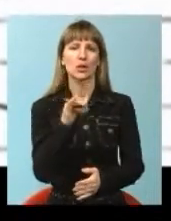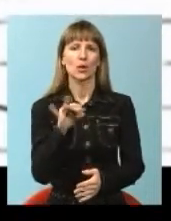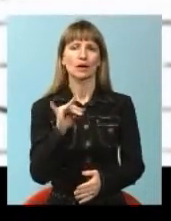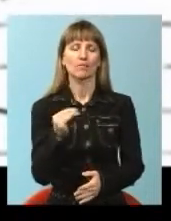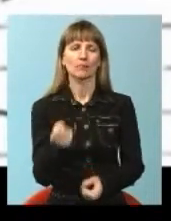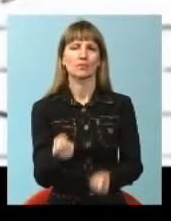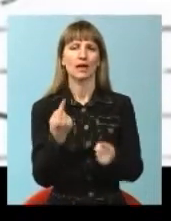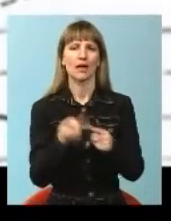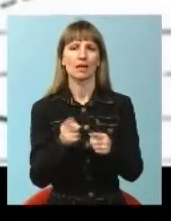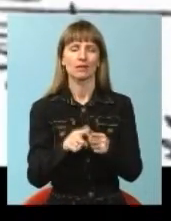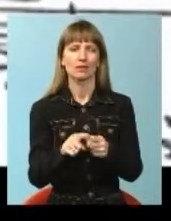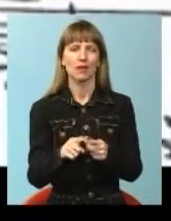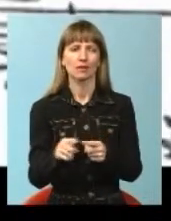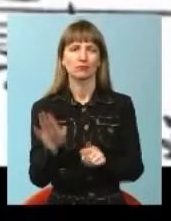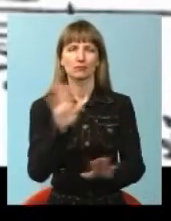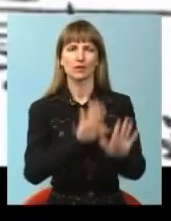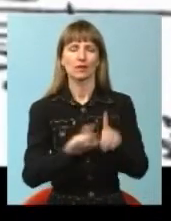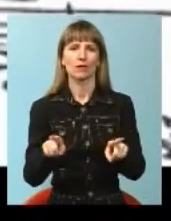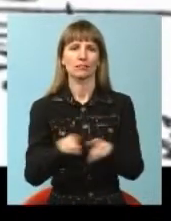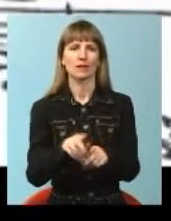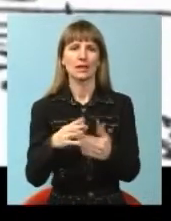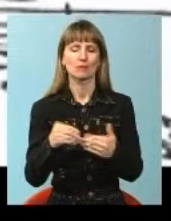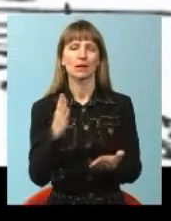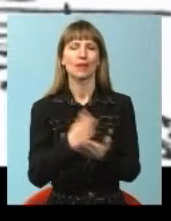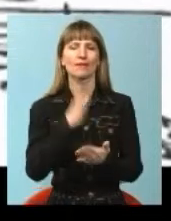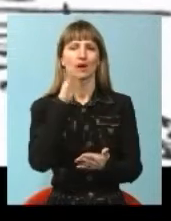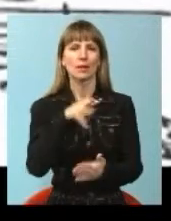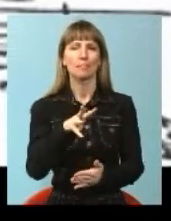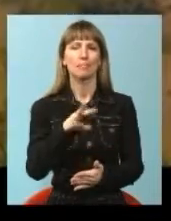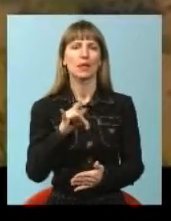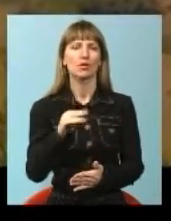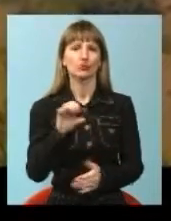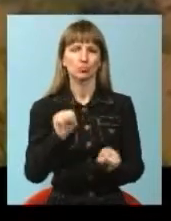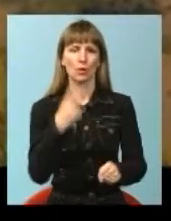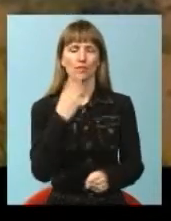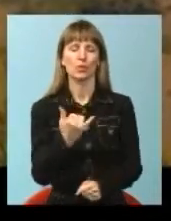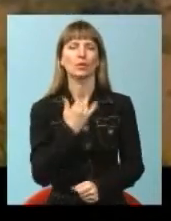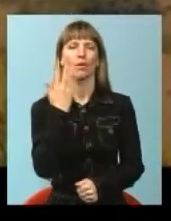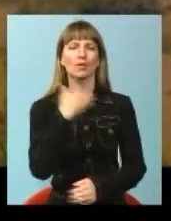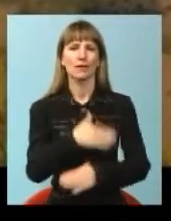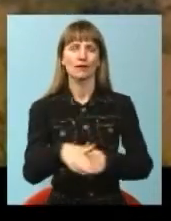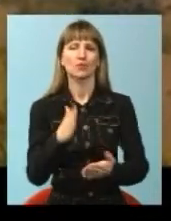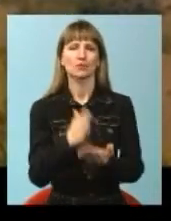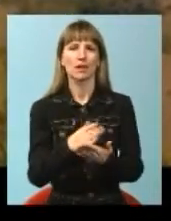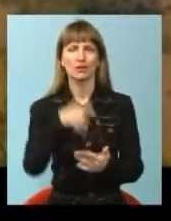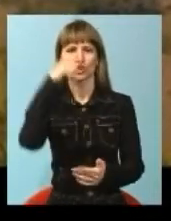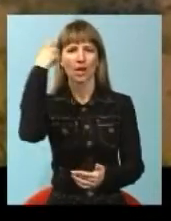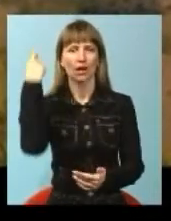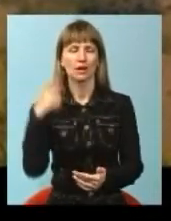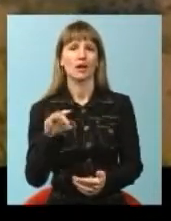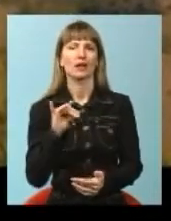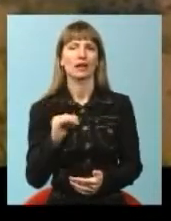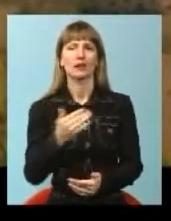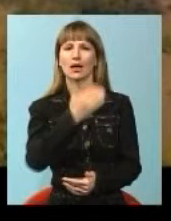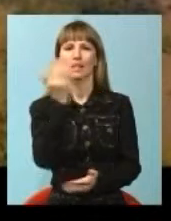виникає таке марево, наче на землі є вода. Міражі можна помітити і у нас. Коли на вулиці стоїть палка спека та на